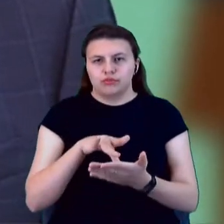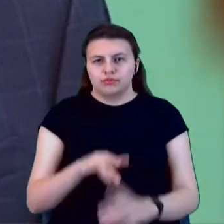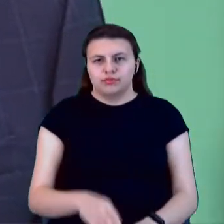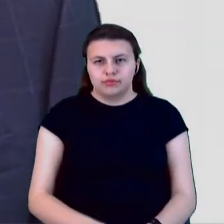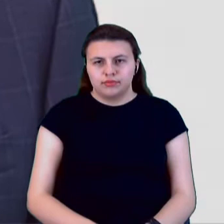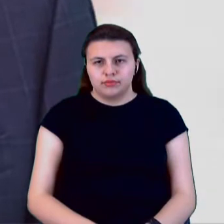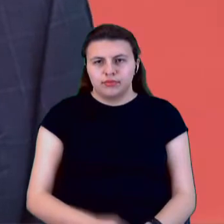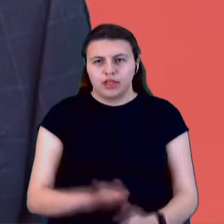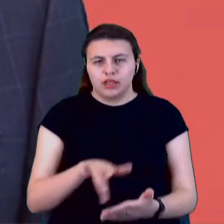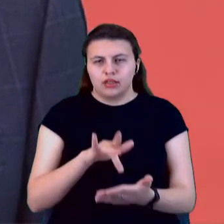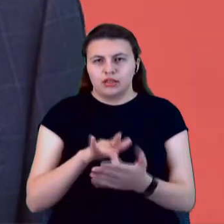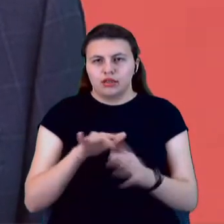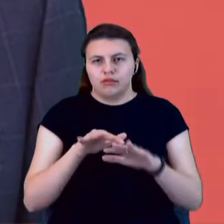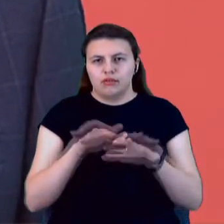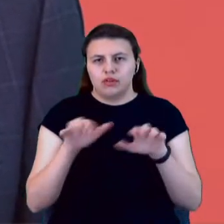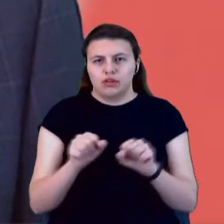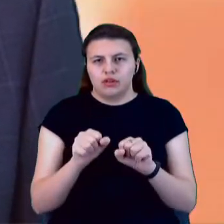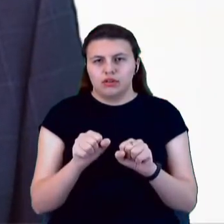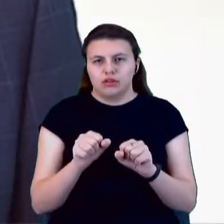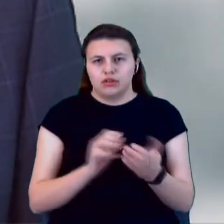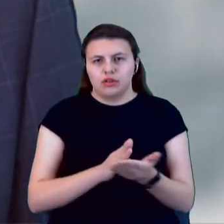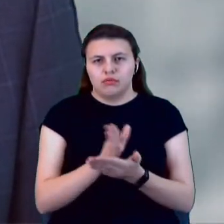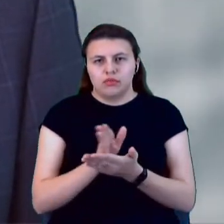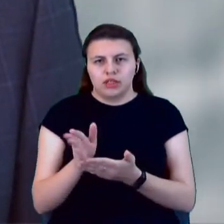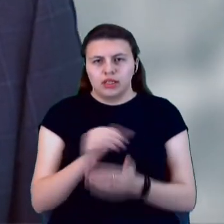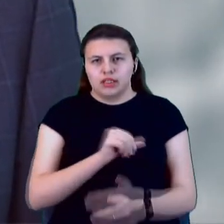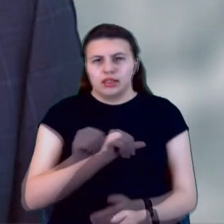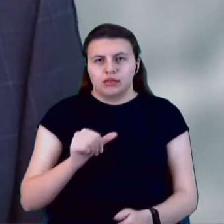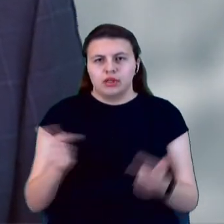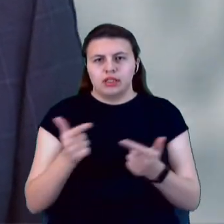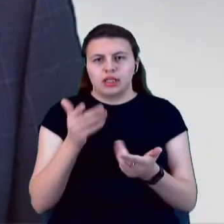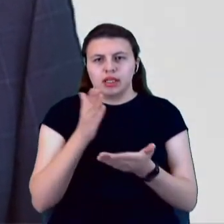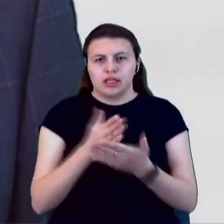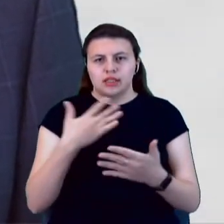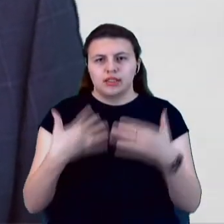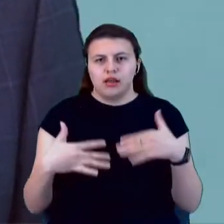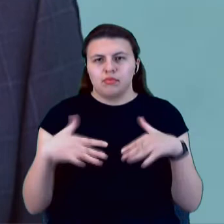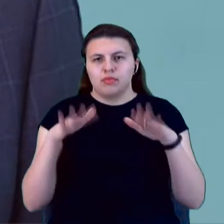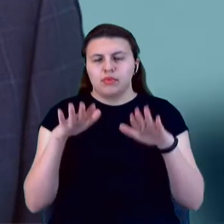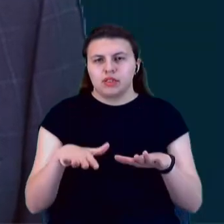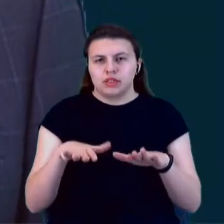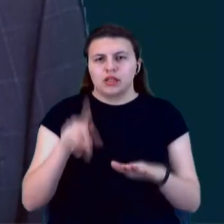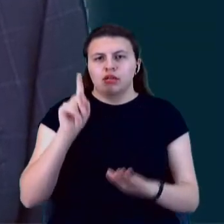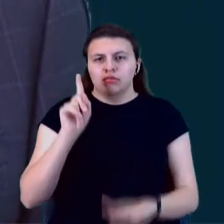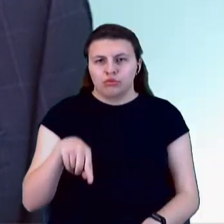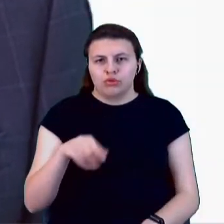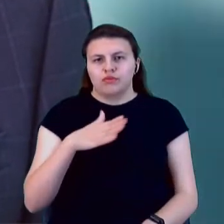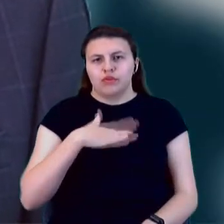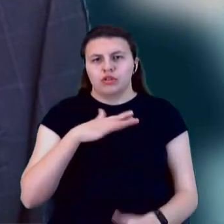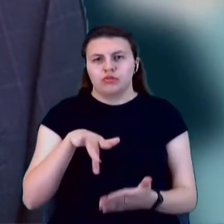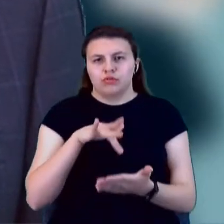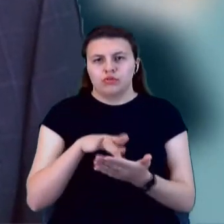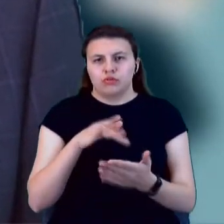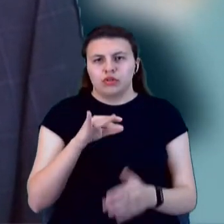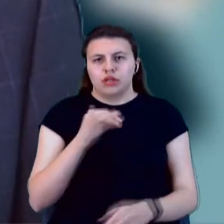Городская власть определяет сама, где есть слабые места. В частности, в нашем городе это и